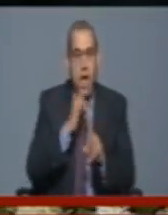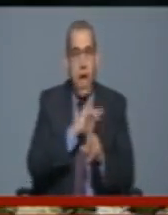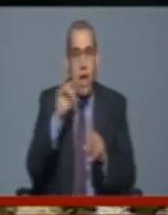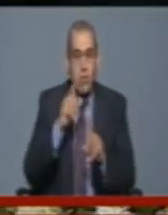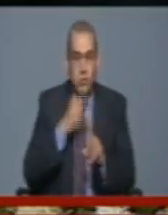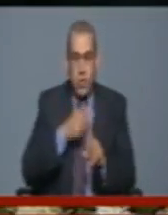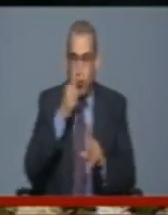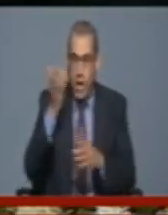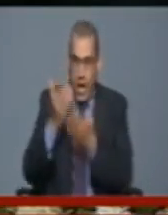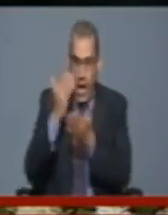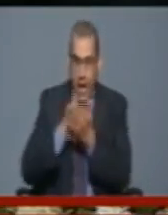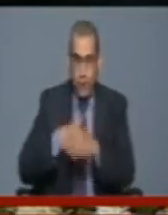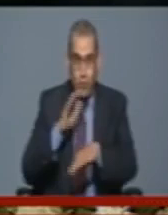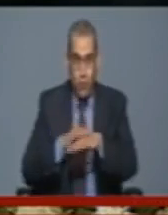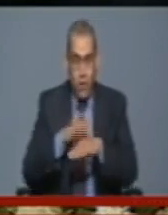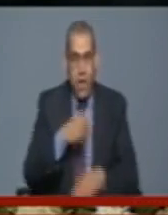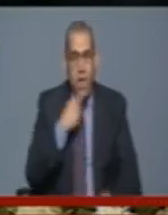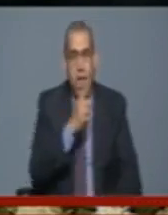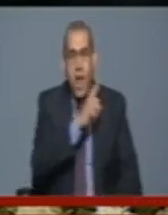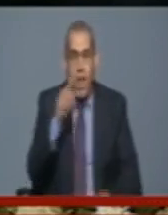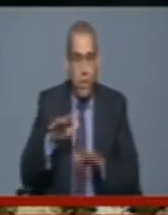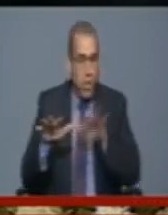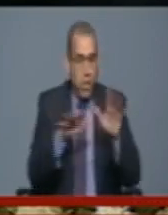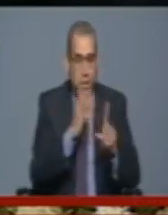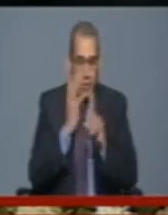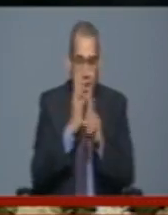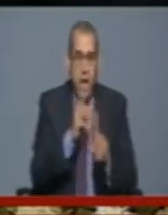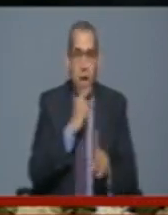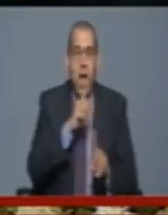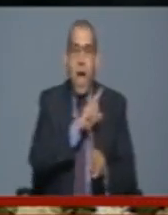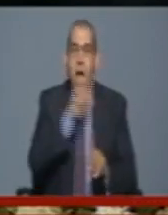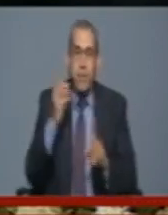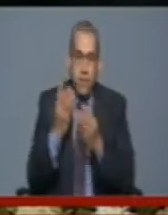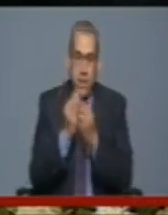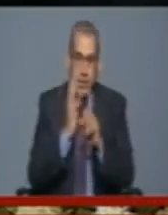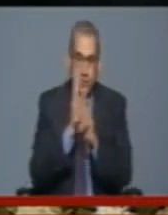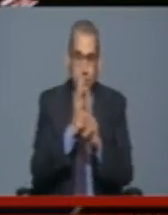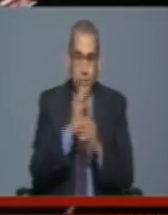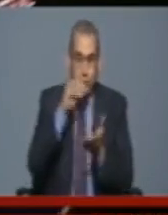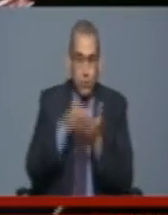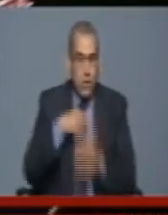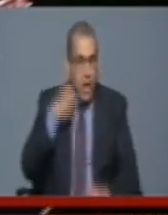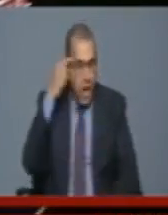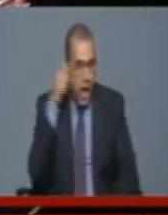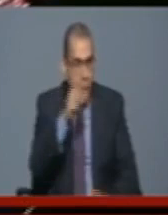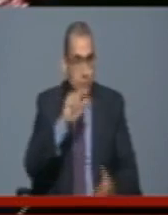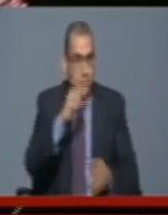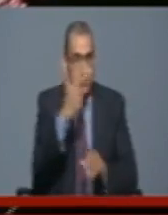لكم لم تضل بوصلته إطلاقا منذ عرفناه لا